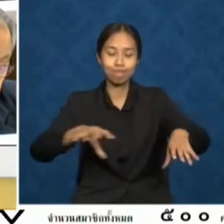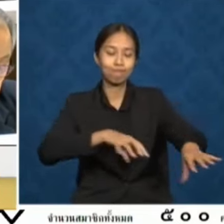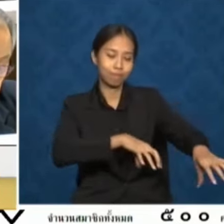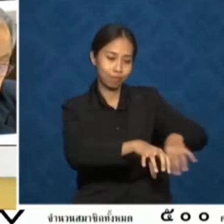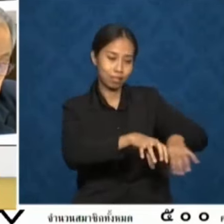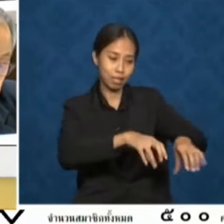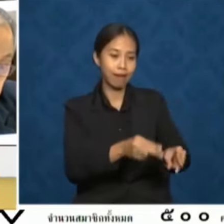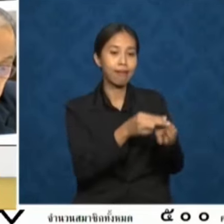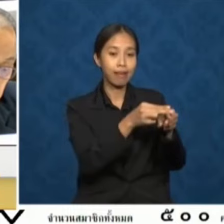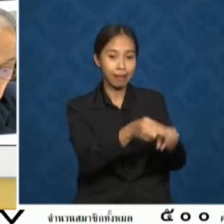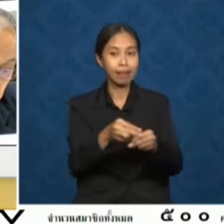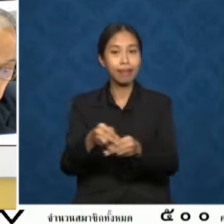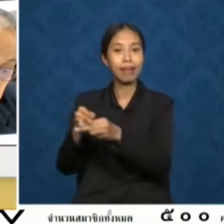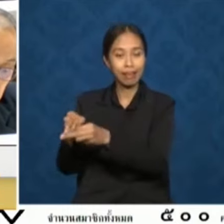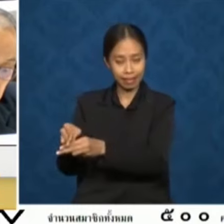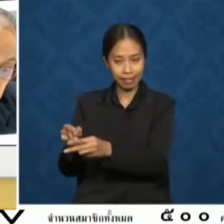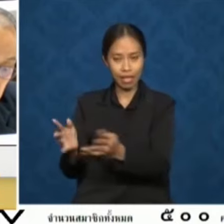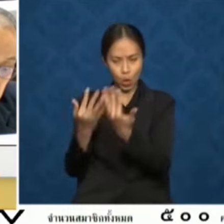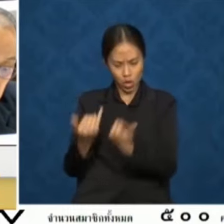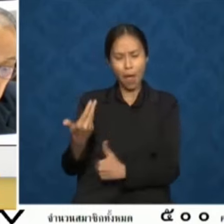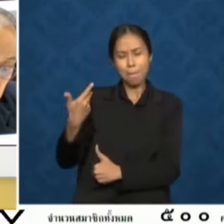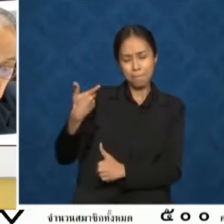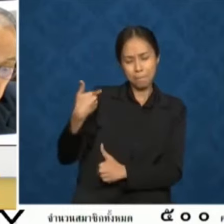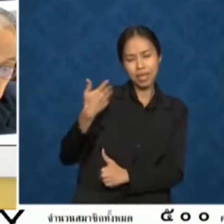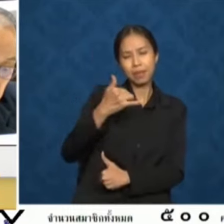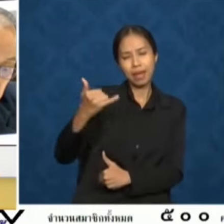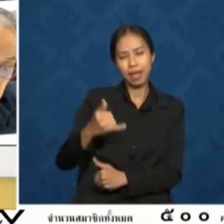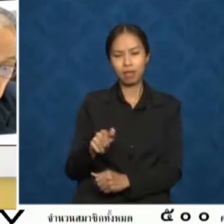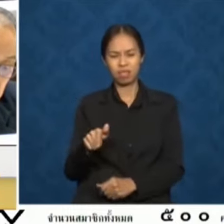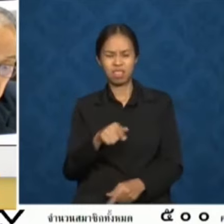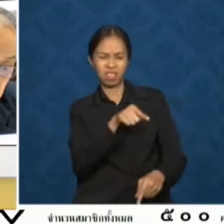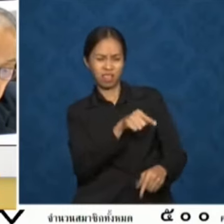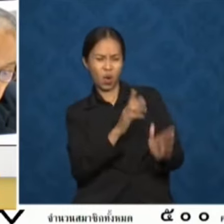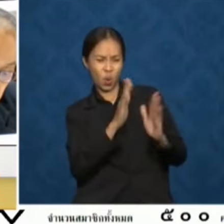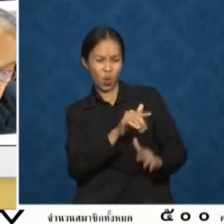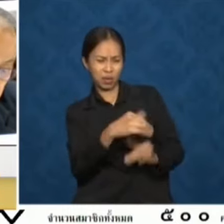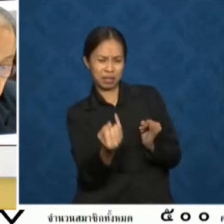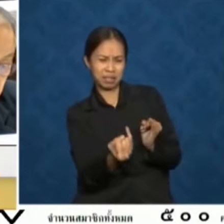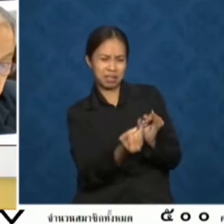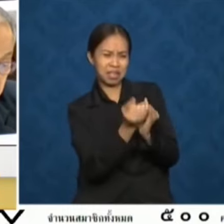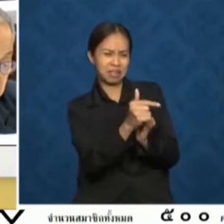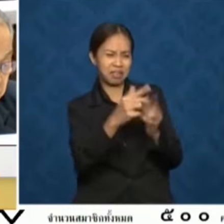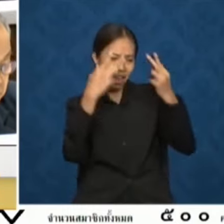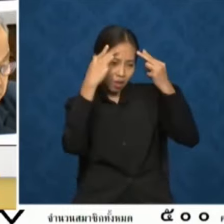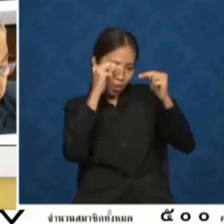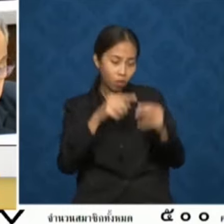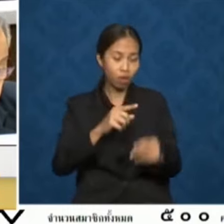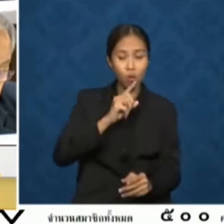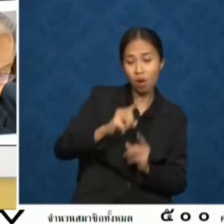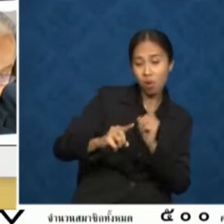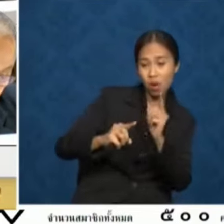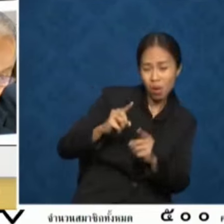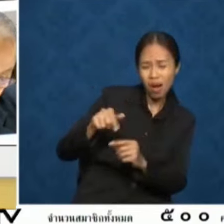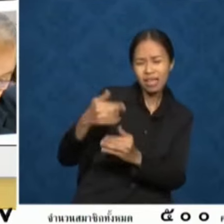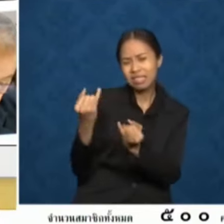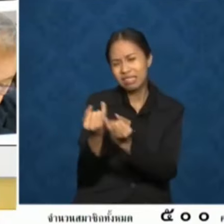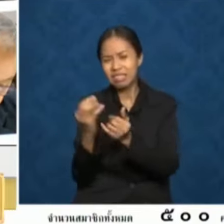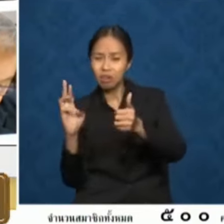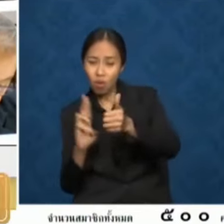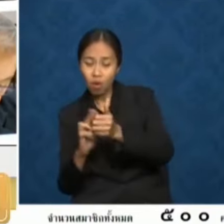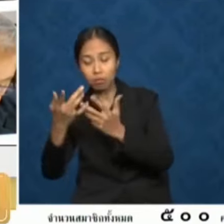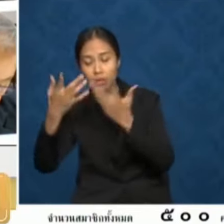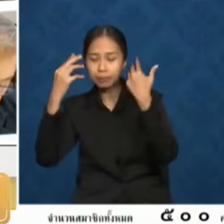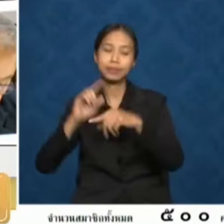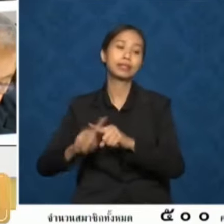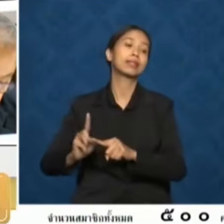พูดอาจจะมีการติฉินนินทาบ้างว่าคนนั้นเป็นเด็กของนายกคนนี้เป็นคนของรองนายกแต่ท่านประธานที่เคารพครับ